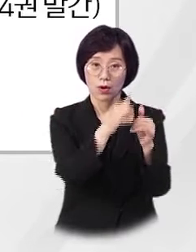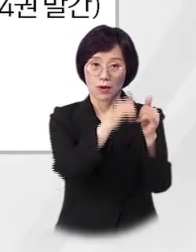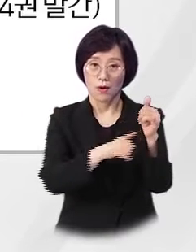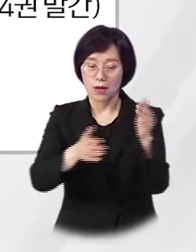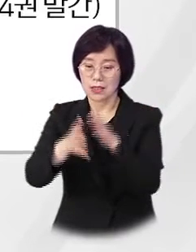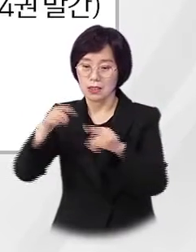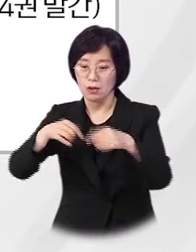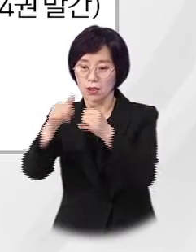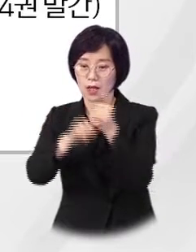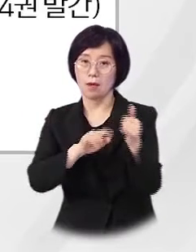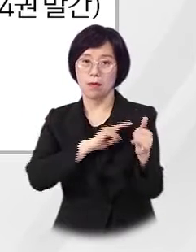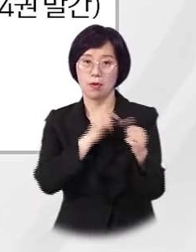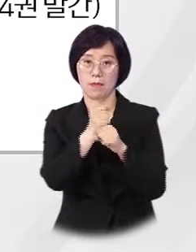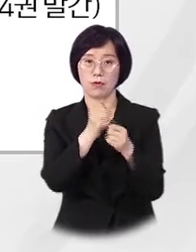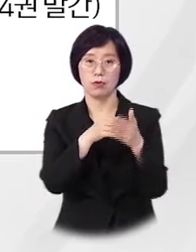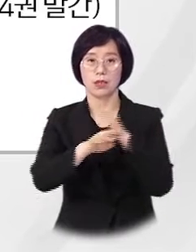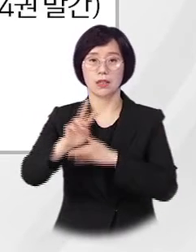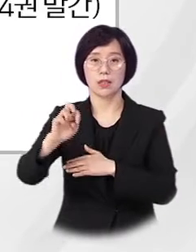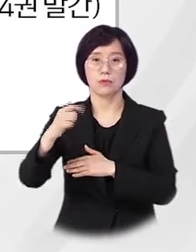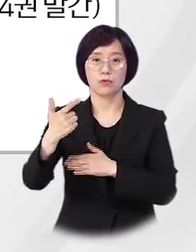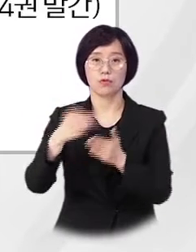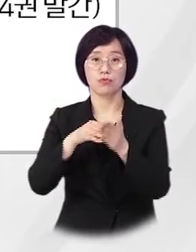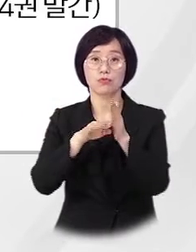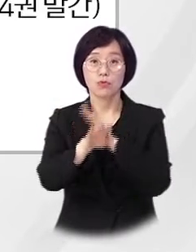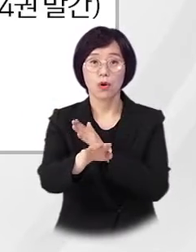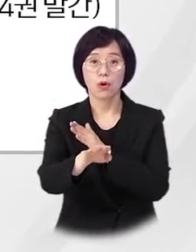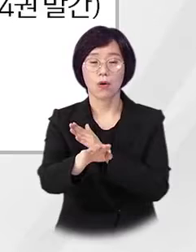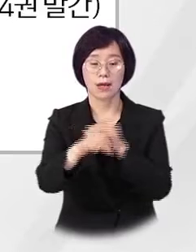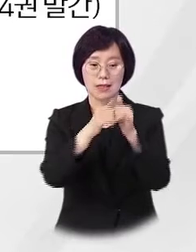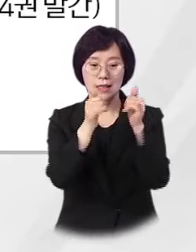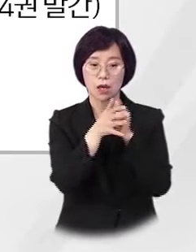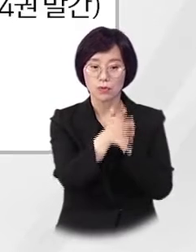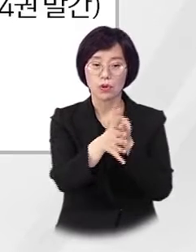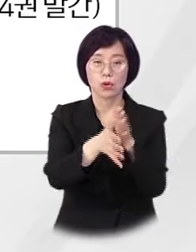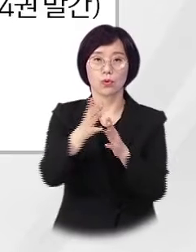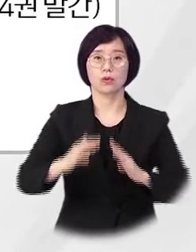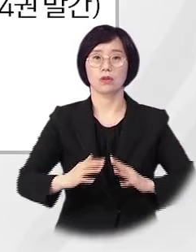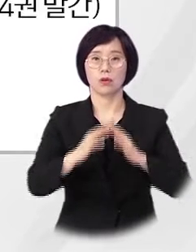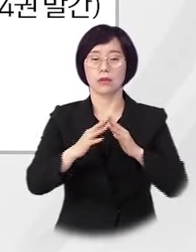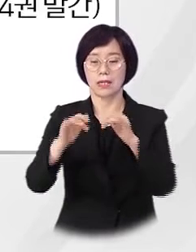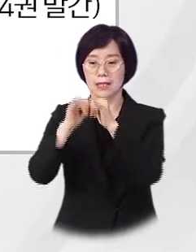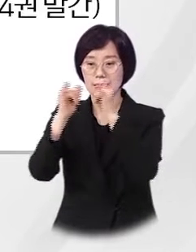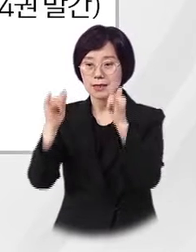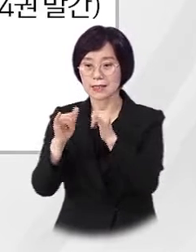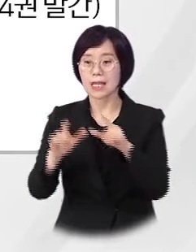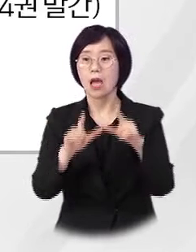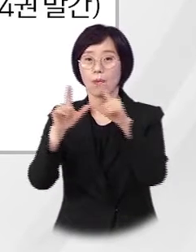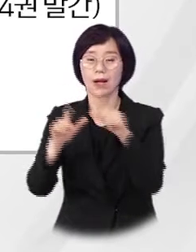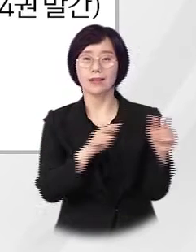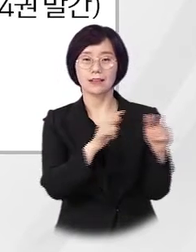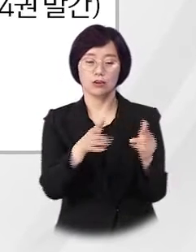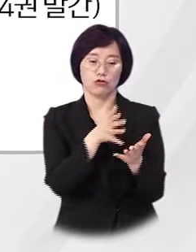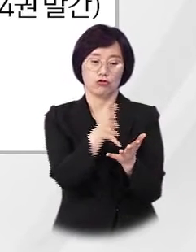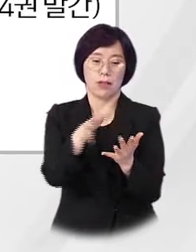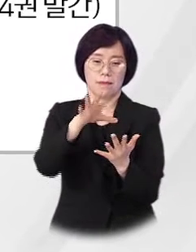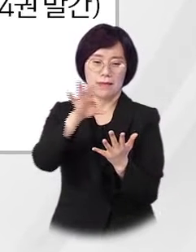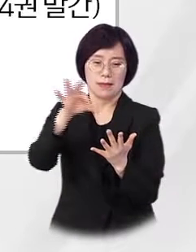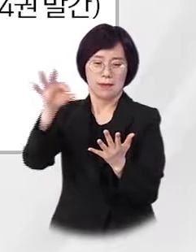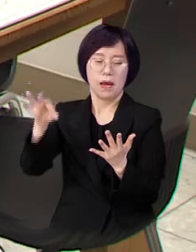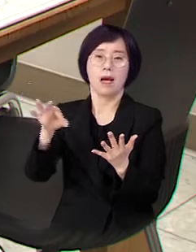먼저 선보이고 2026년 이후부터는 사회부 나와도 시간축 생활사 등 주제를 선정해 8관 한다는